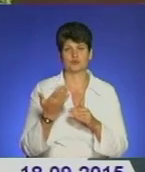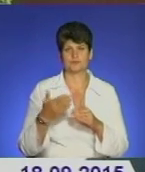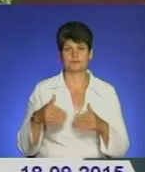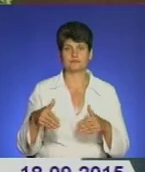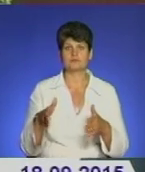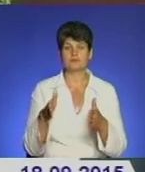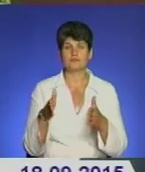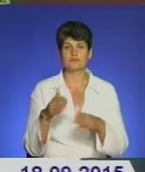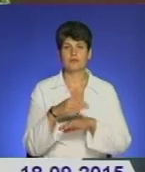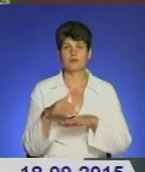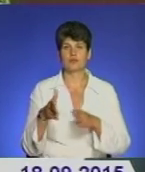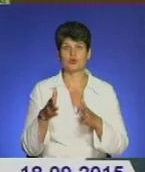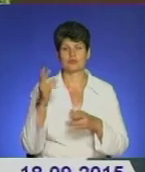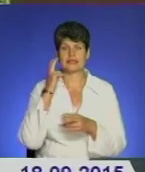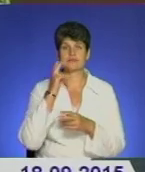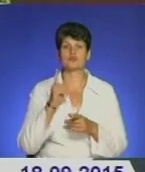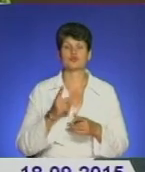як ви вважаєте?